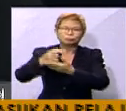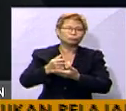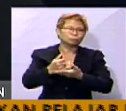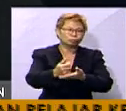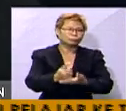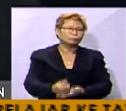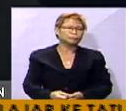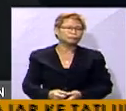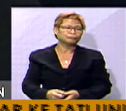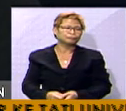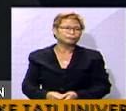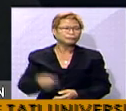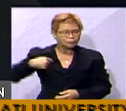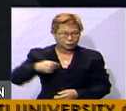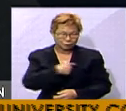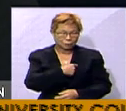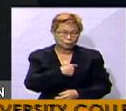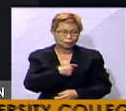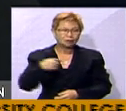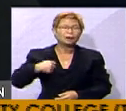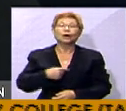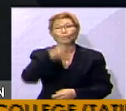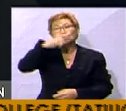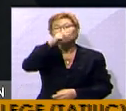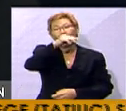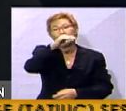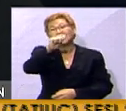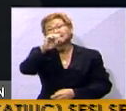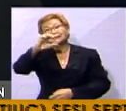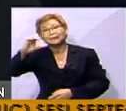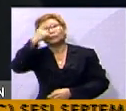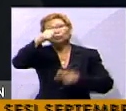beri ruang untuk kita orang MCC menjalankan siasatan